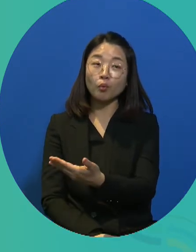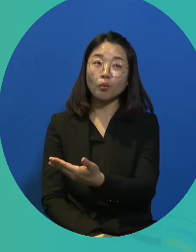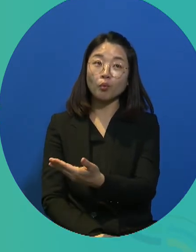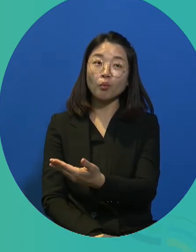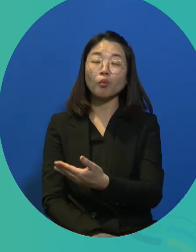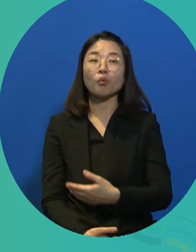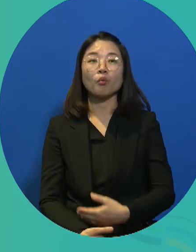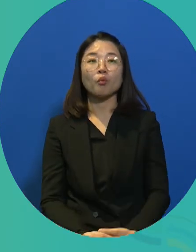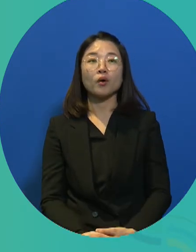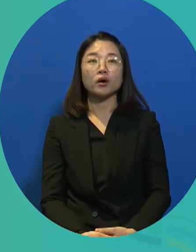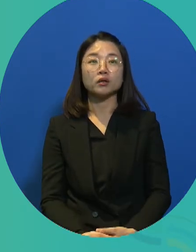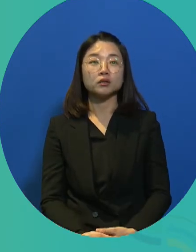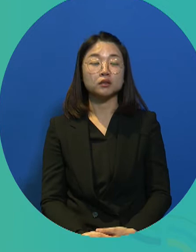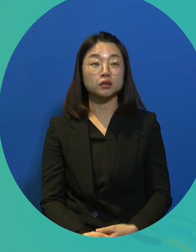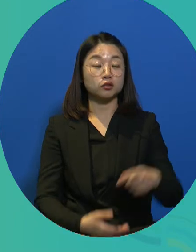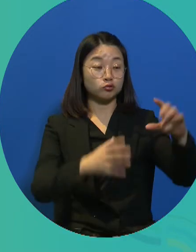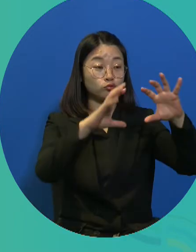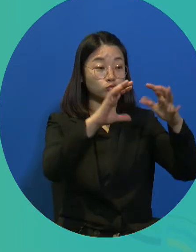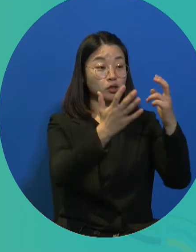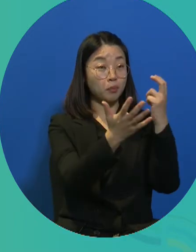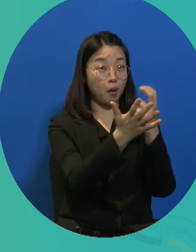때는 국제조약을